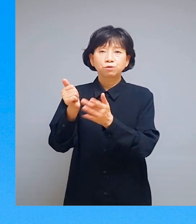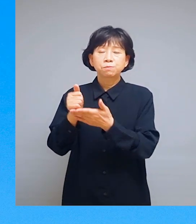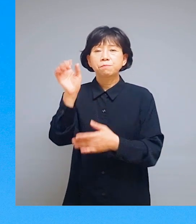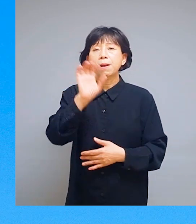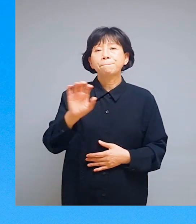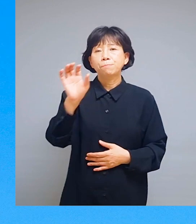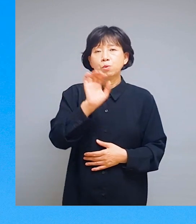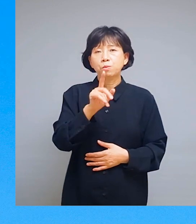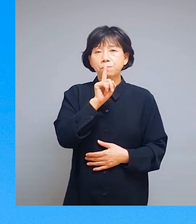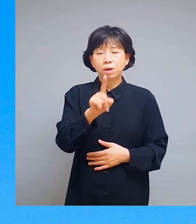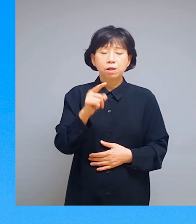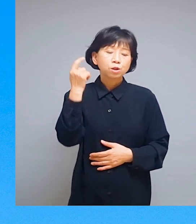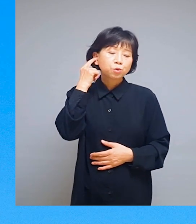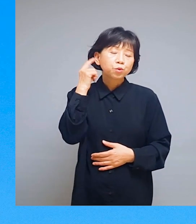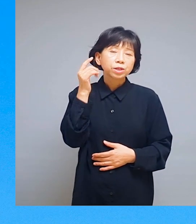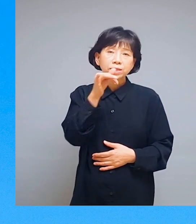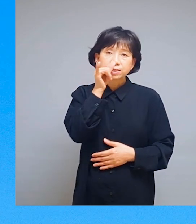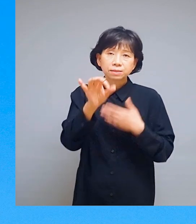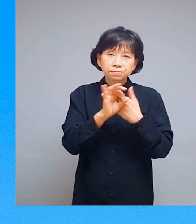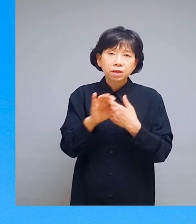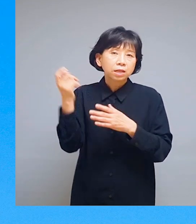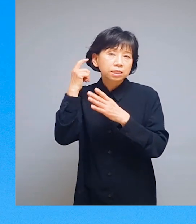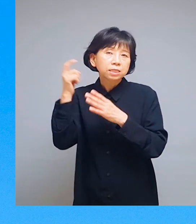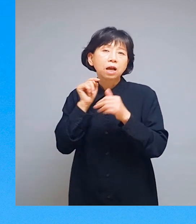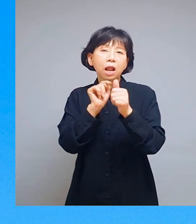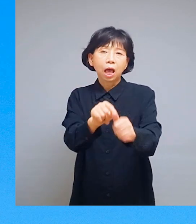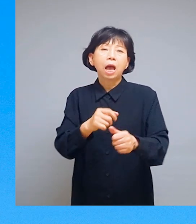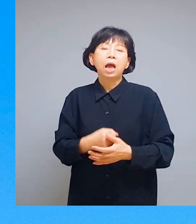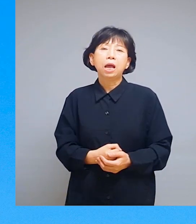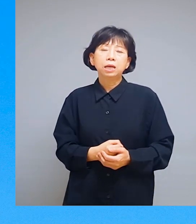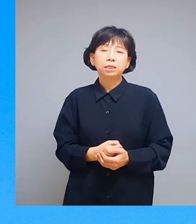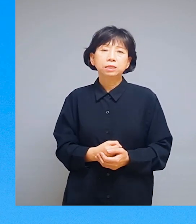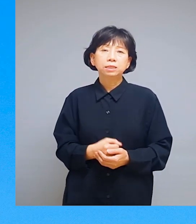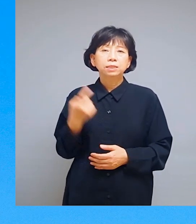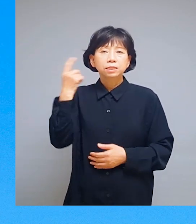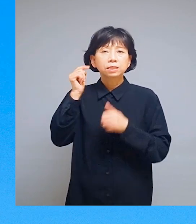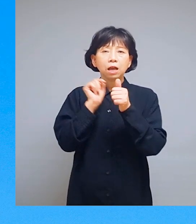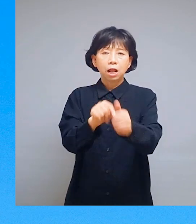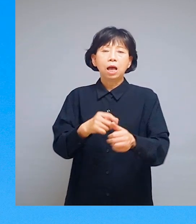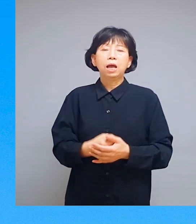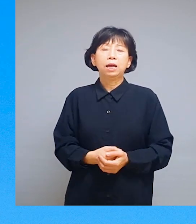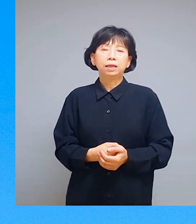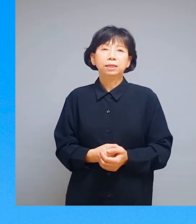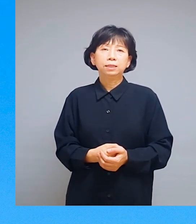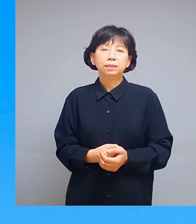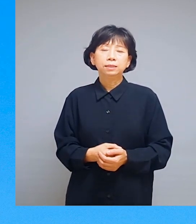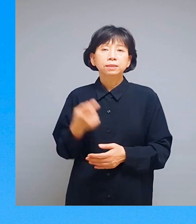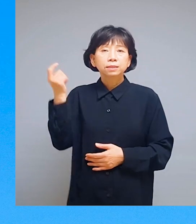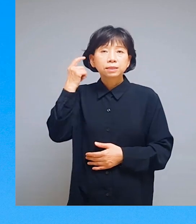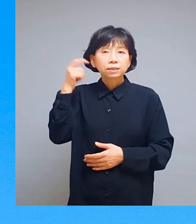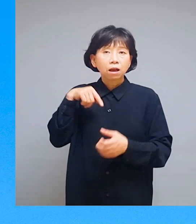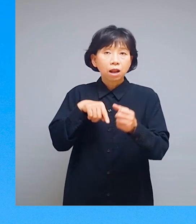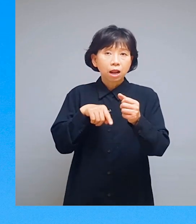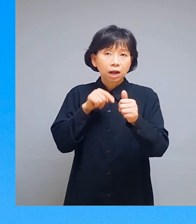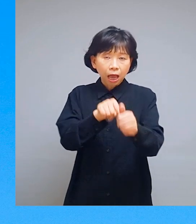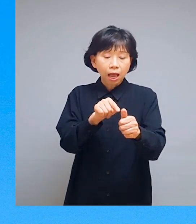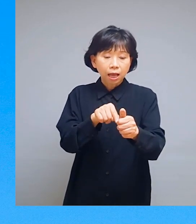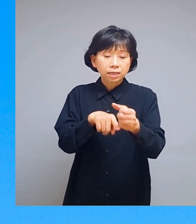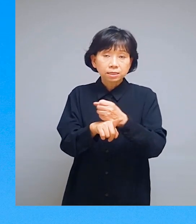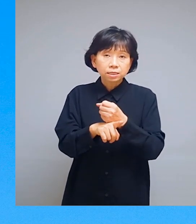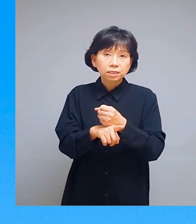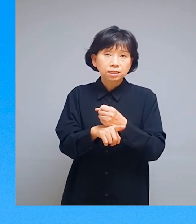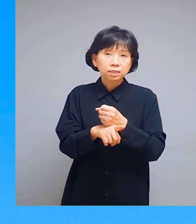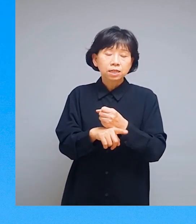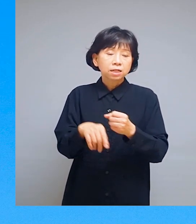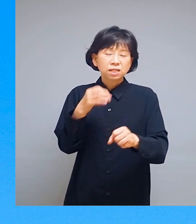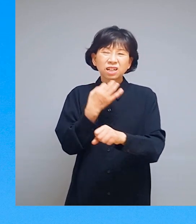반복해서 말씀하세요. 귀 있는 자는 들으라. 귀 있는 자는 들으라 말씀하십니다. 여기서 들으라 이 표현은요, 단순히 소리를